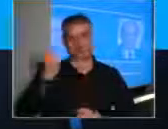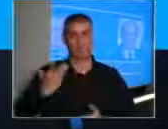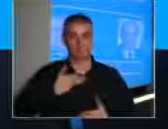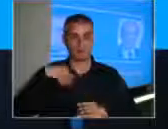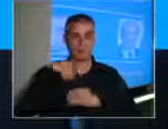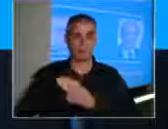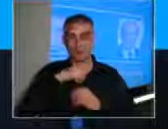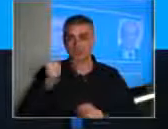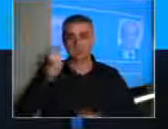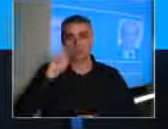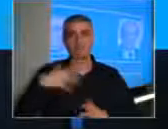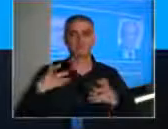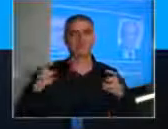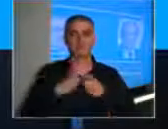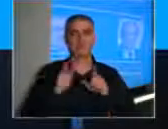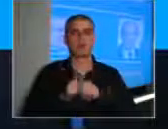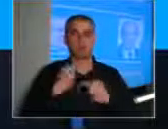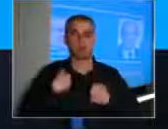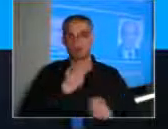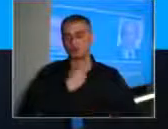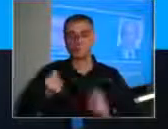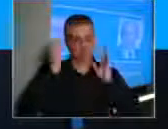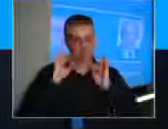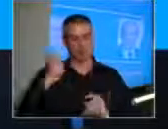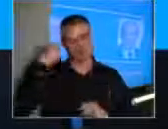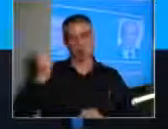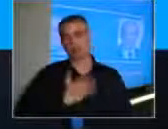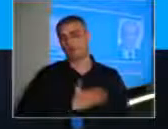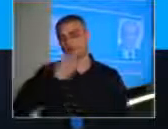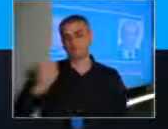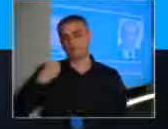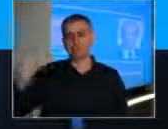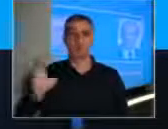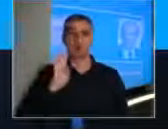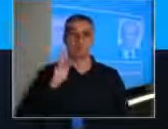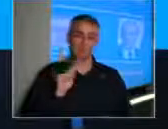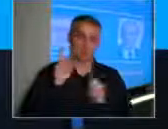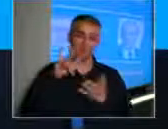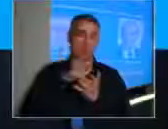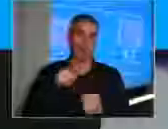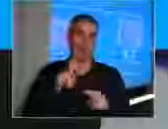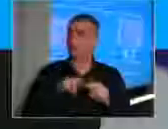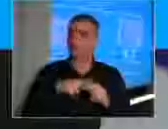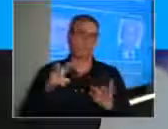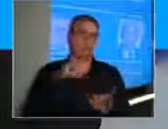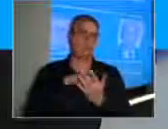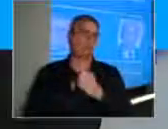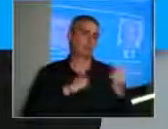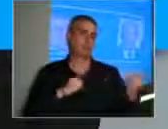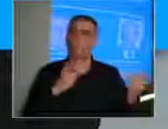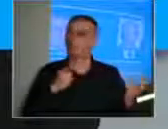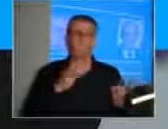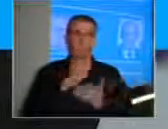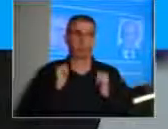ימין, חובה שתהיה מפלגה כמו שלנו, ימין אמיתי אידיאולוגי, מימינו של נתניהו, שתיקח אותו למקומות האלה. אחרת הוא מרכז שמאל, שם זה